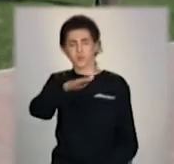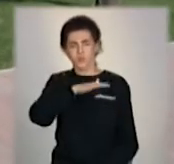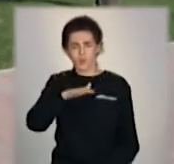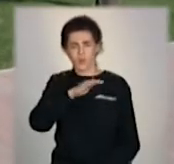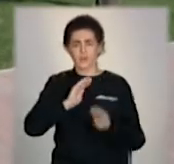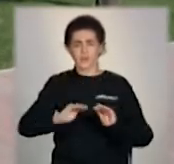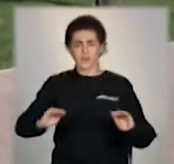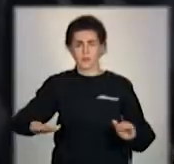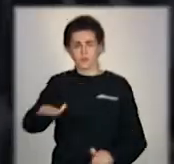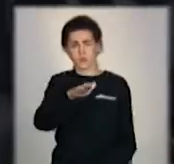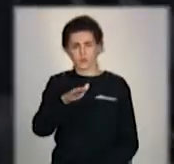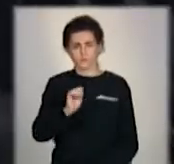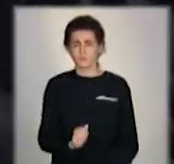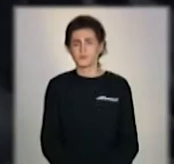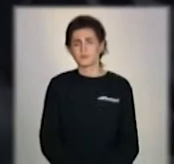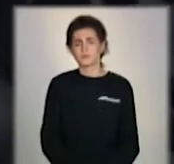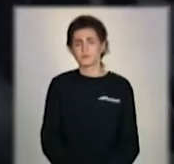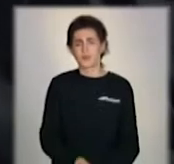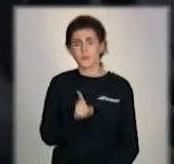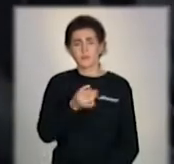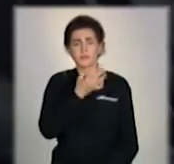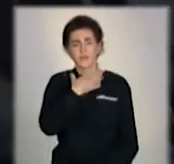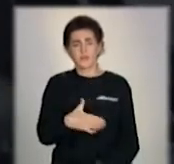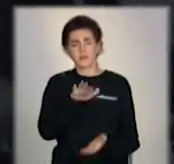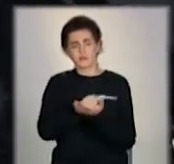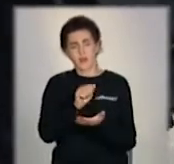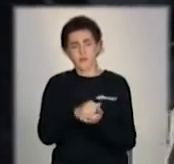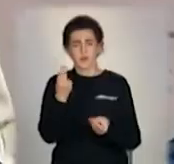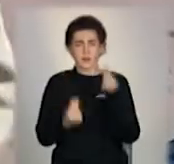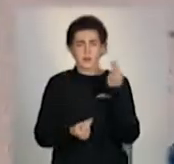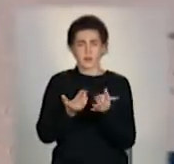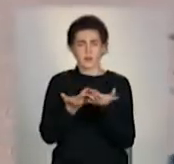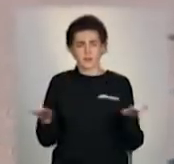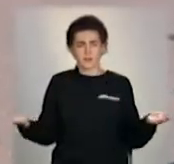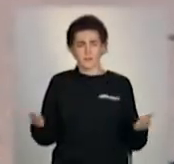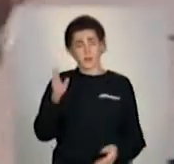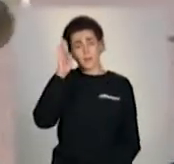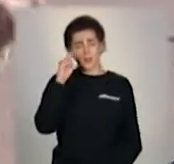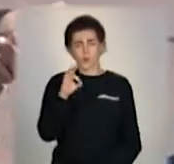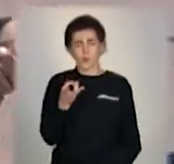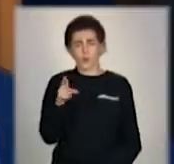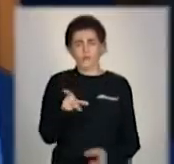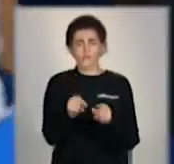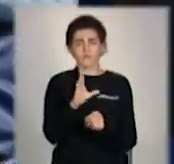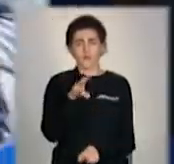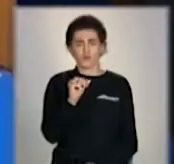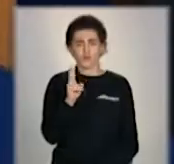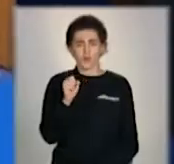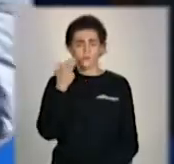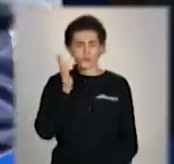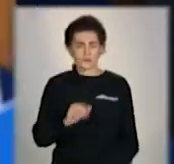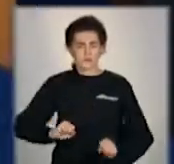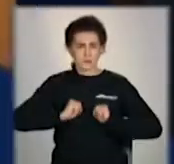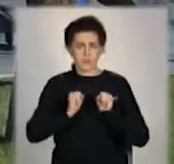– дитячий майданчик. Ну, тому що тут є канат, можна на ньому покататися. Пан Анатолій разом з онукою приходить сюди майже